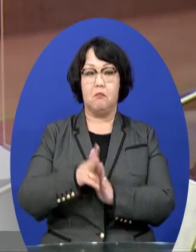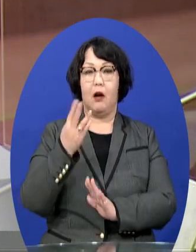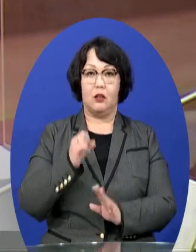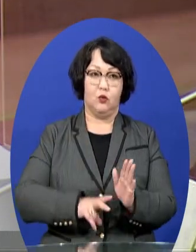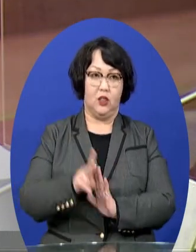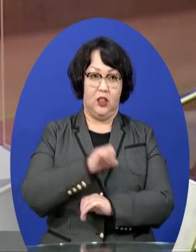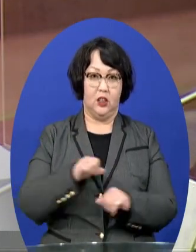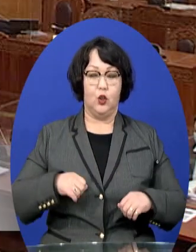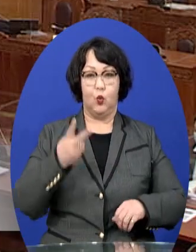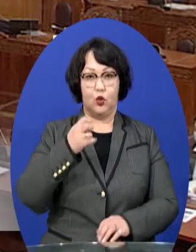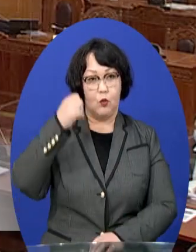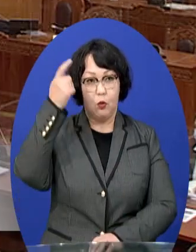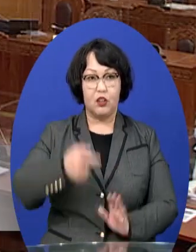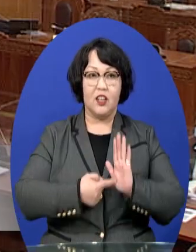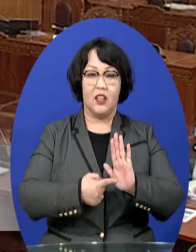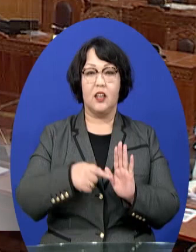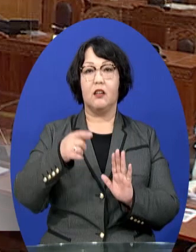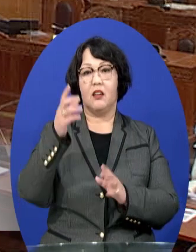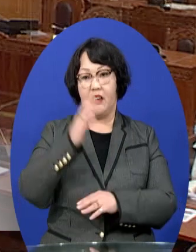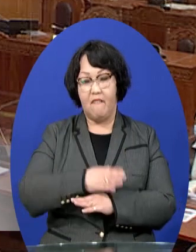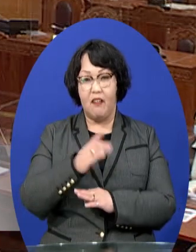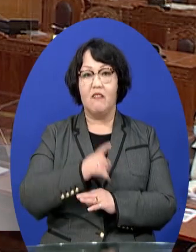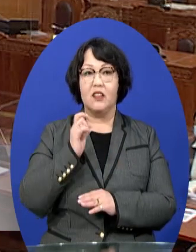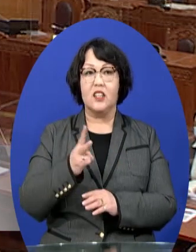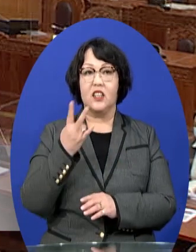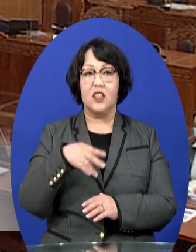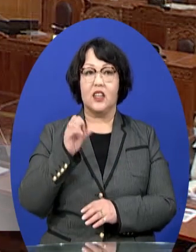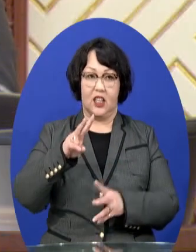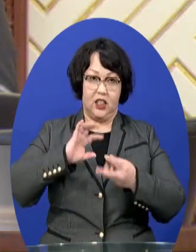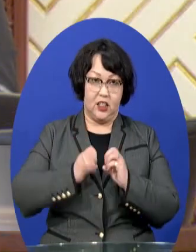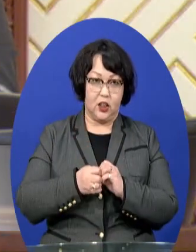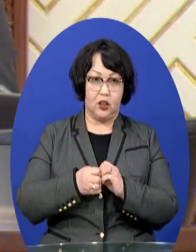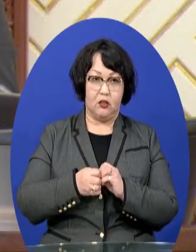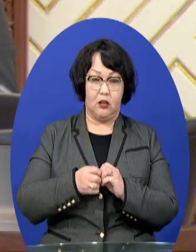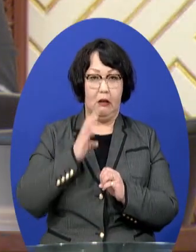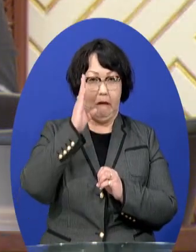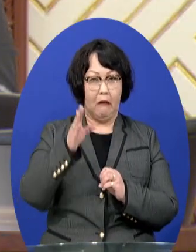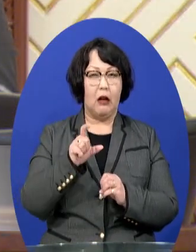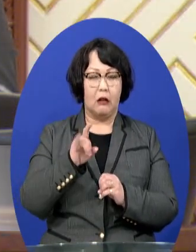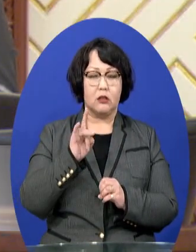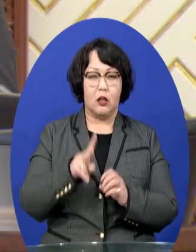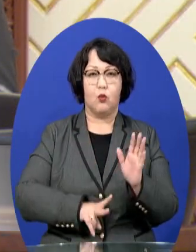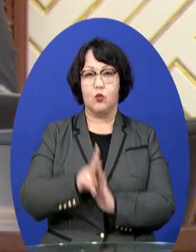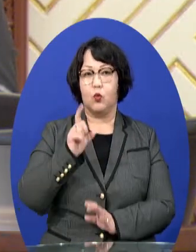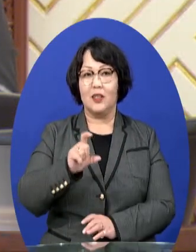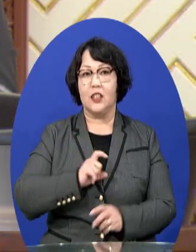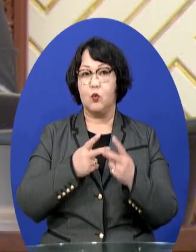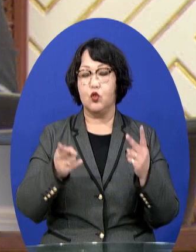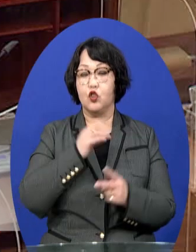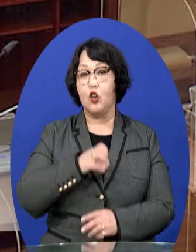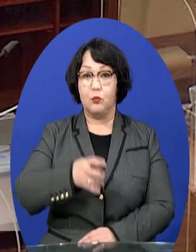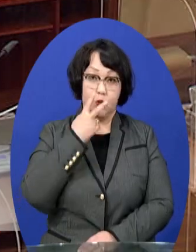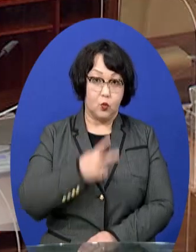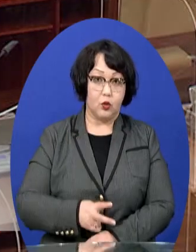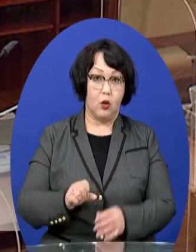иргэний үзэл бодлоо илэрхийлэх, хэвлэн нийтлэх эрхэд эрсдэл үүссэн гэсэн дүгнэлтийг хүний эрхийн үндэсний комиссийн гаргаад байгаа юм.